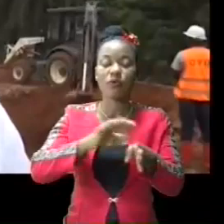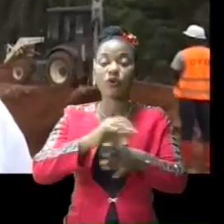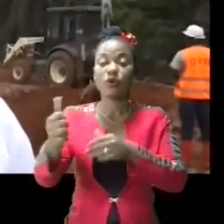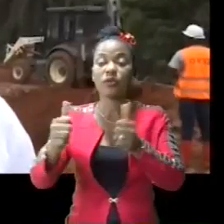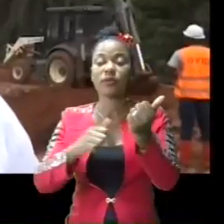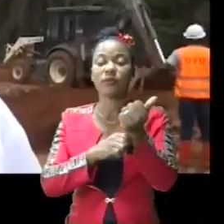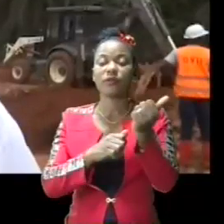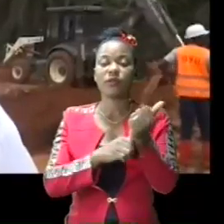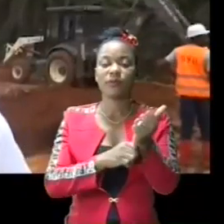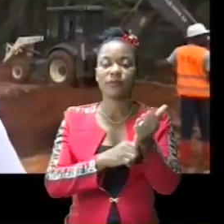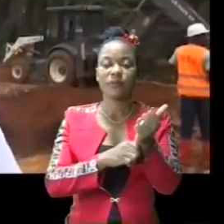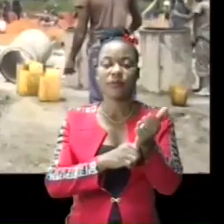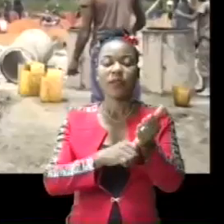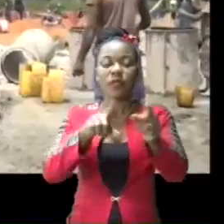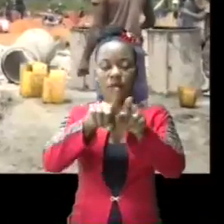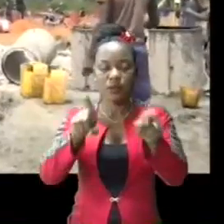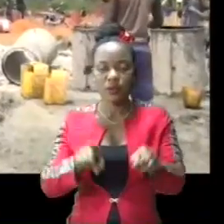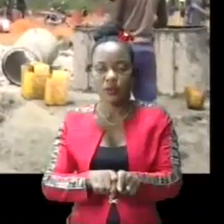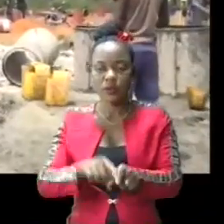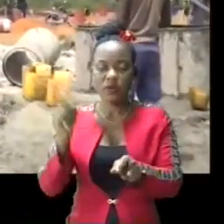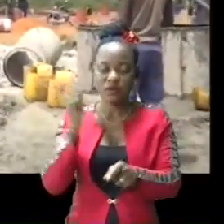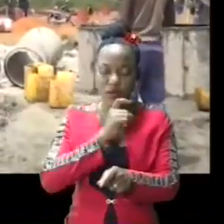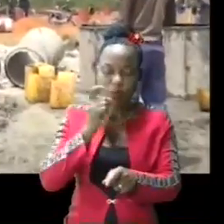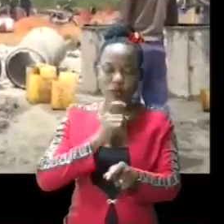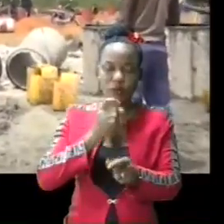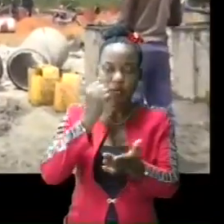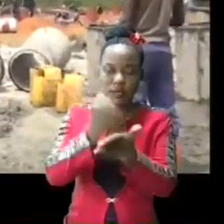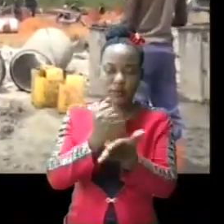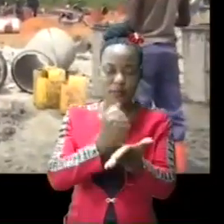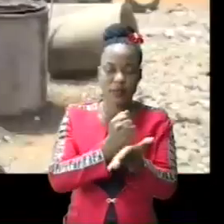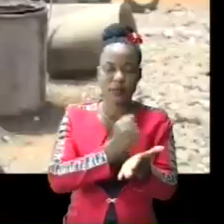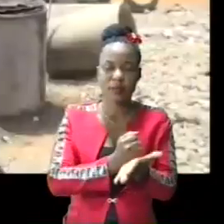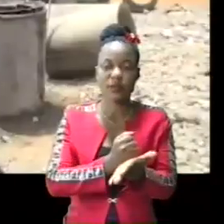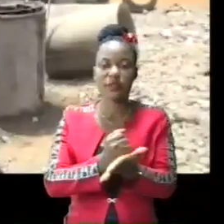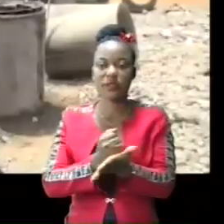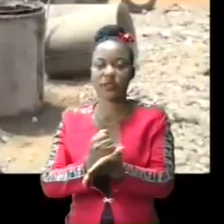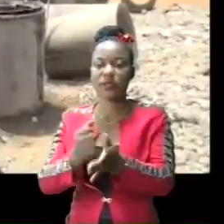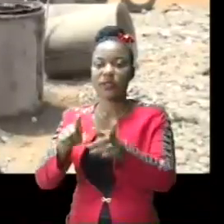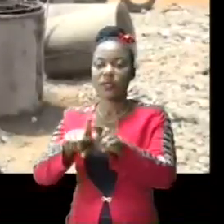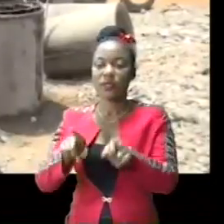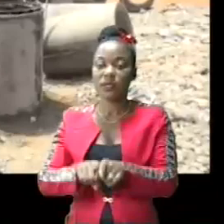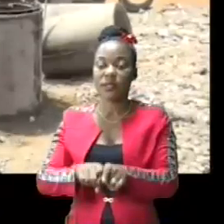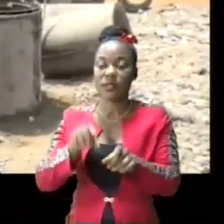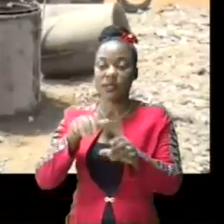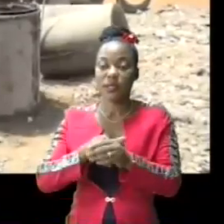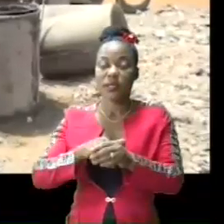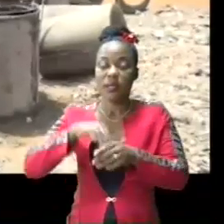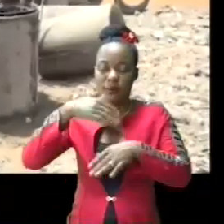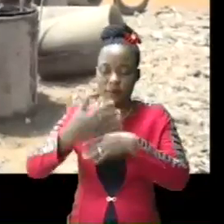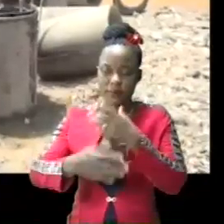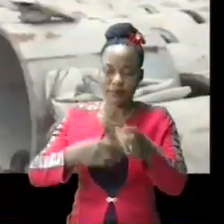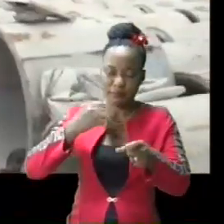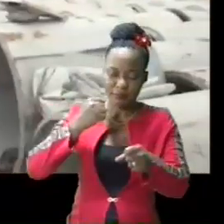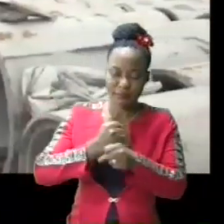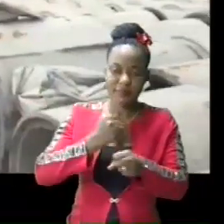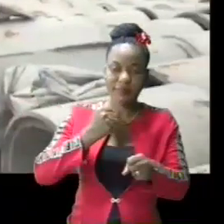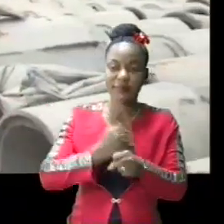elles sont fabriquées ici à Isiro, l'usine de fabrication est déjà là sur place. En ce qui concerne le tournage des bises,